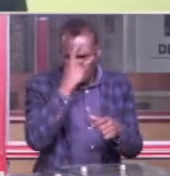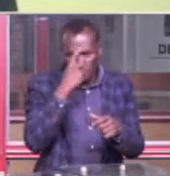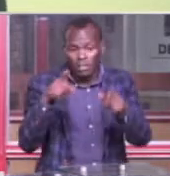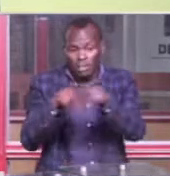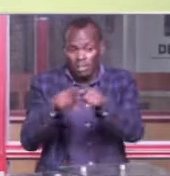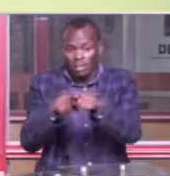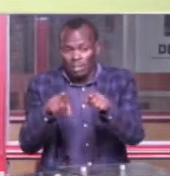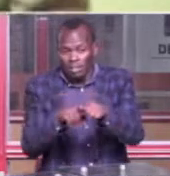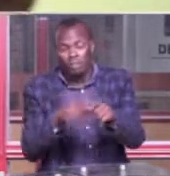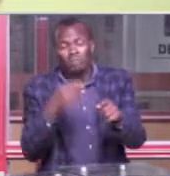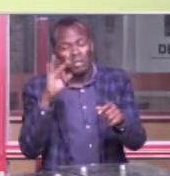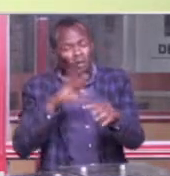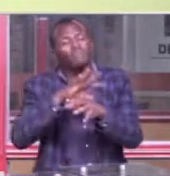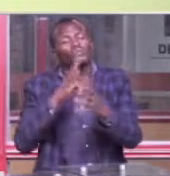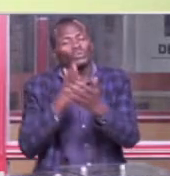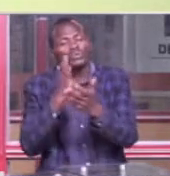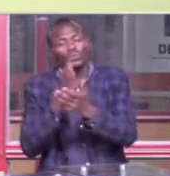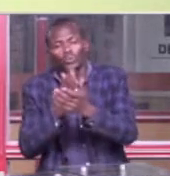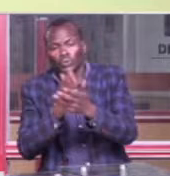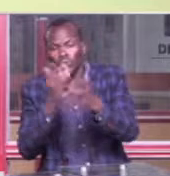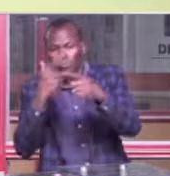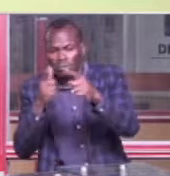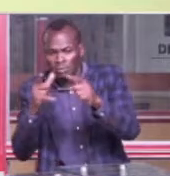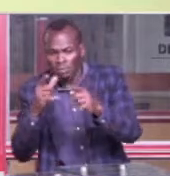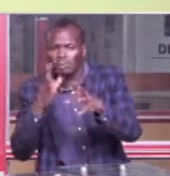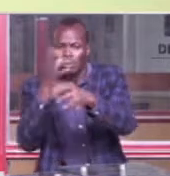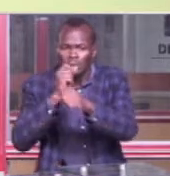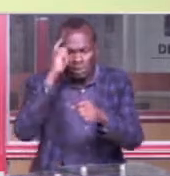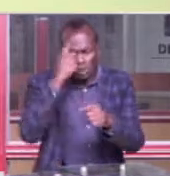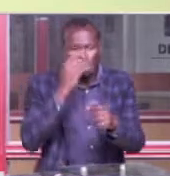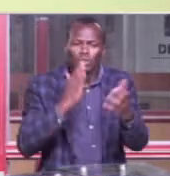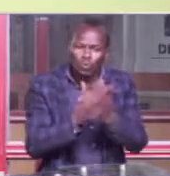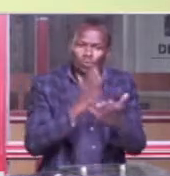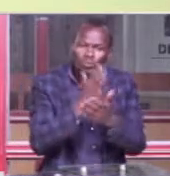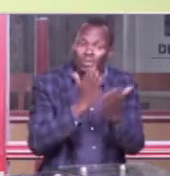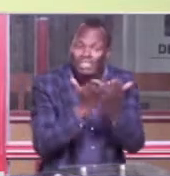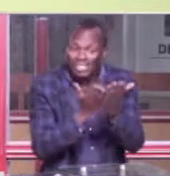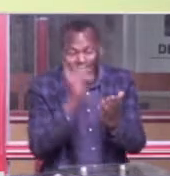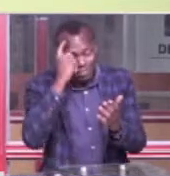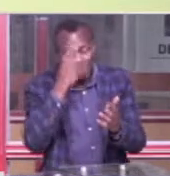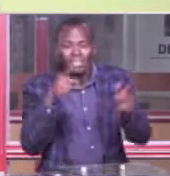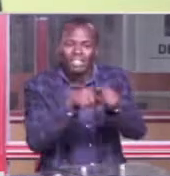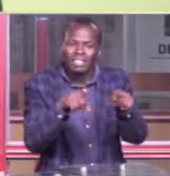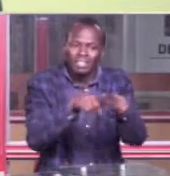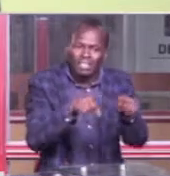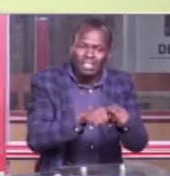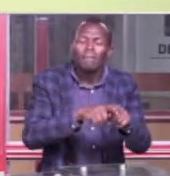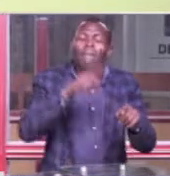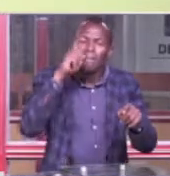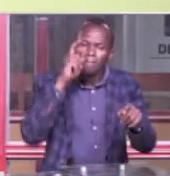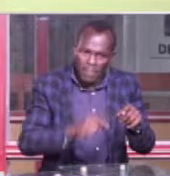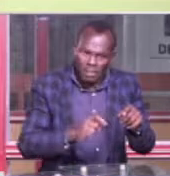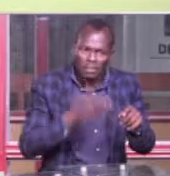bitukakasa nti bikolera ggwanga awo birina okutandikira okunoonyereza ofiisi ya IGD ekitongole kya polisi kyennyini n'ebitongole